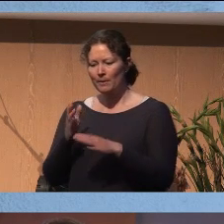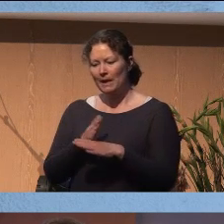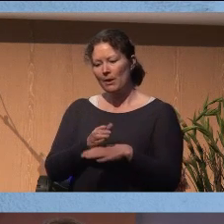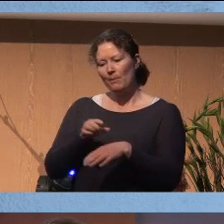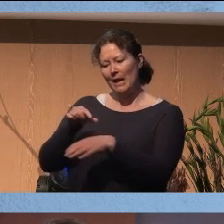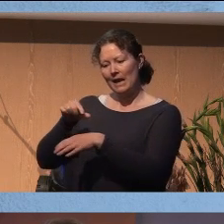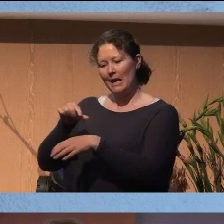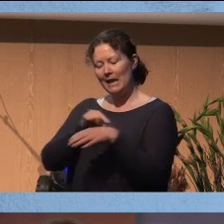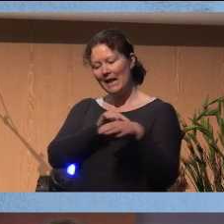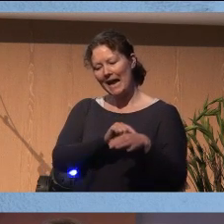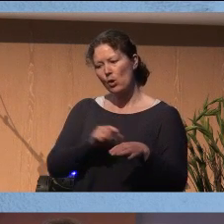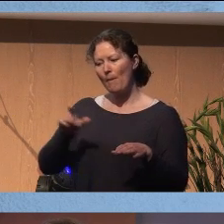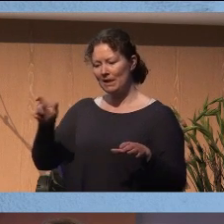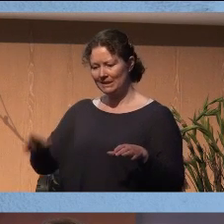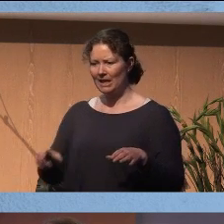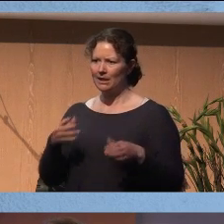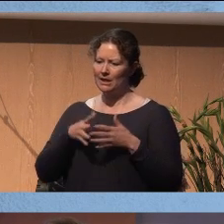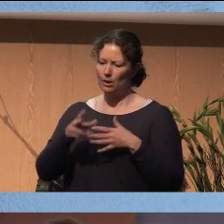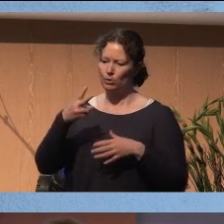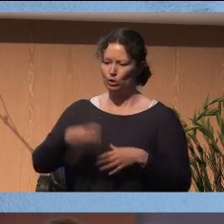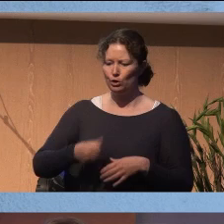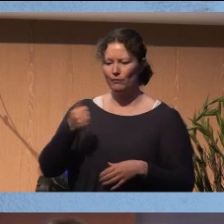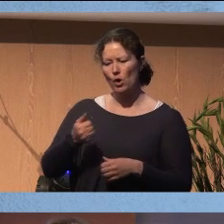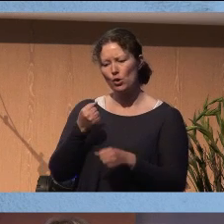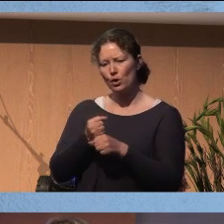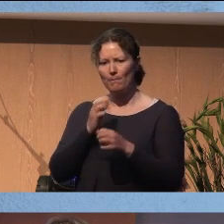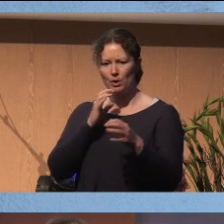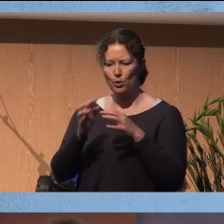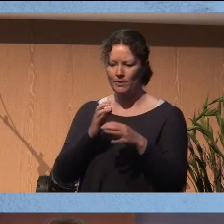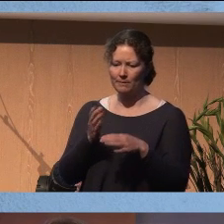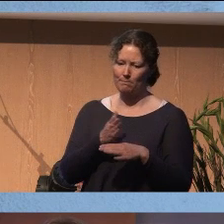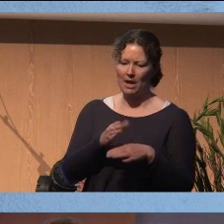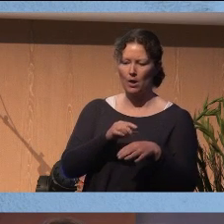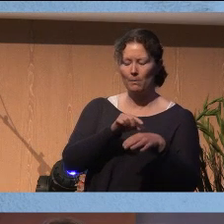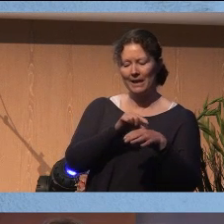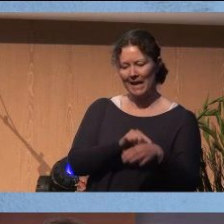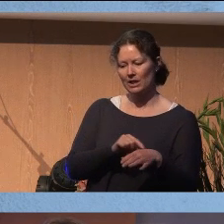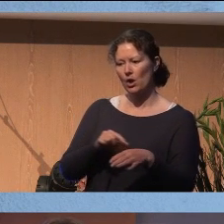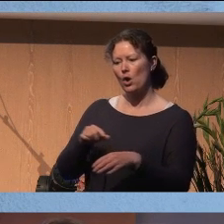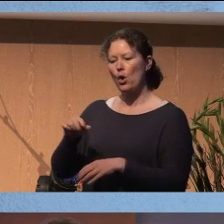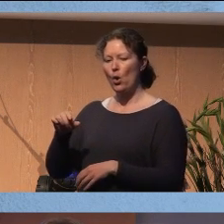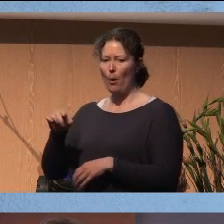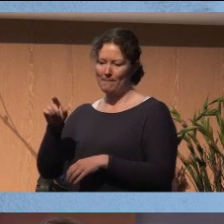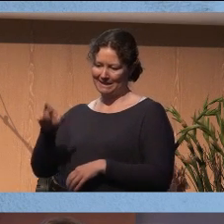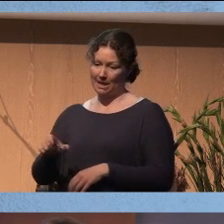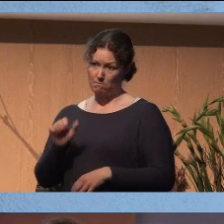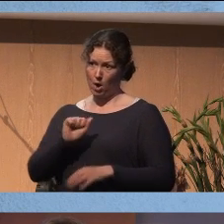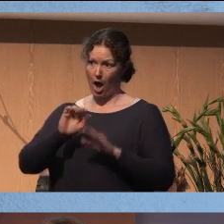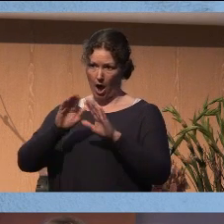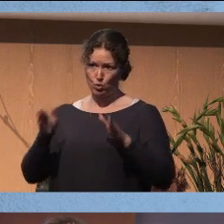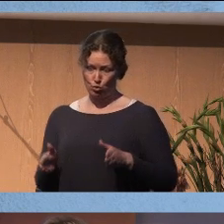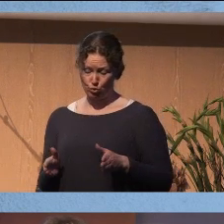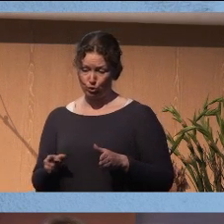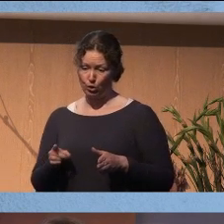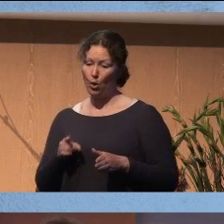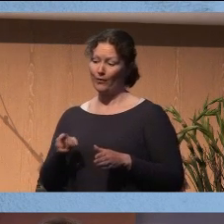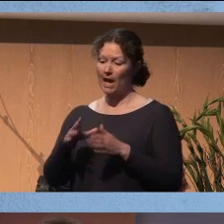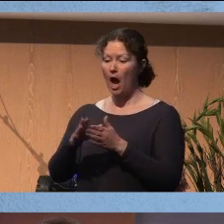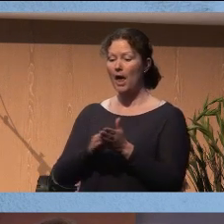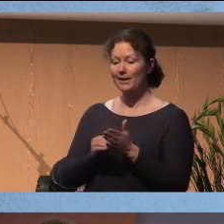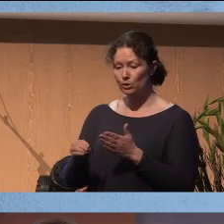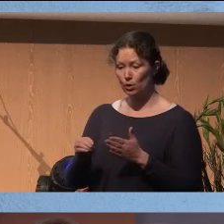leger og pasienter i over 20 år, og jobbet med kommunikasjon mellom leger og pasient på Ahus. Og dette har resultert